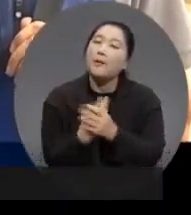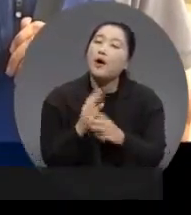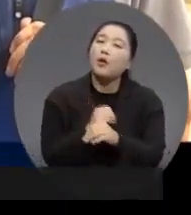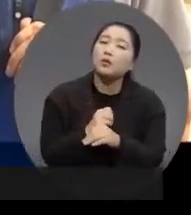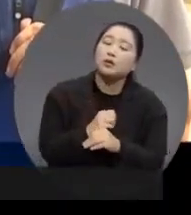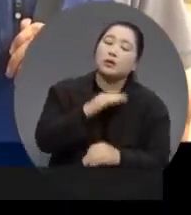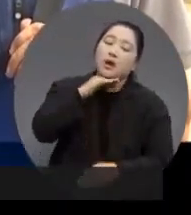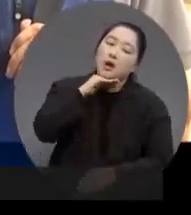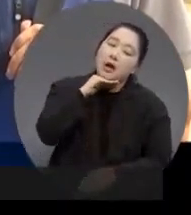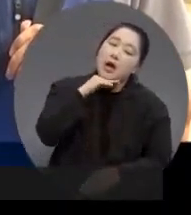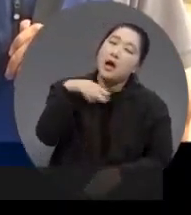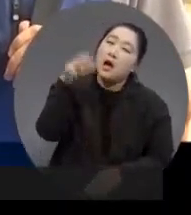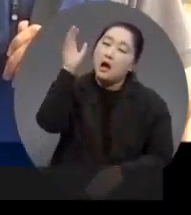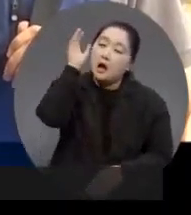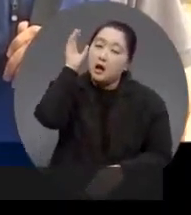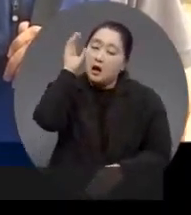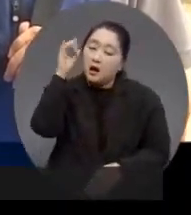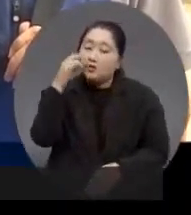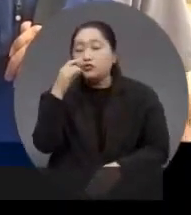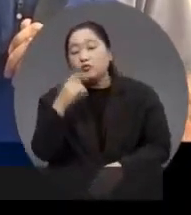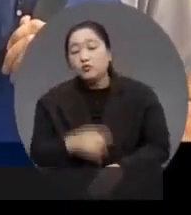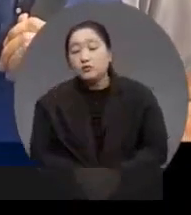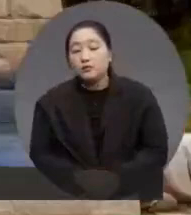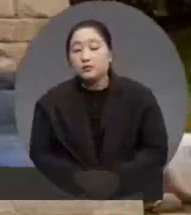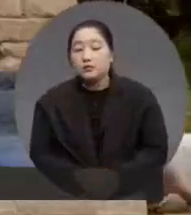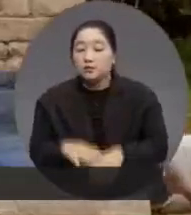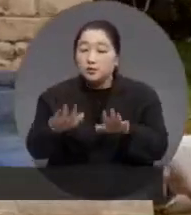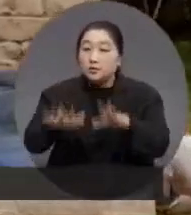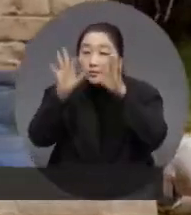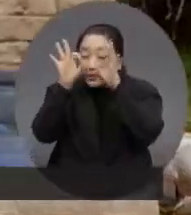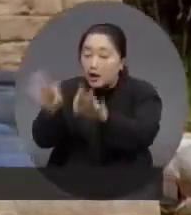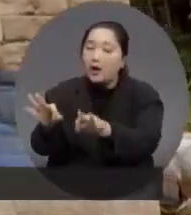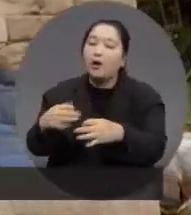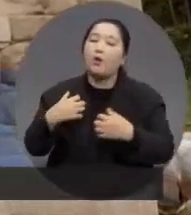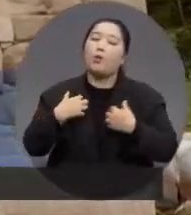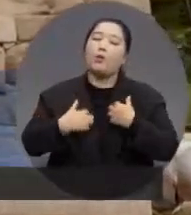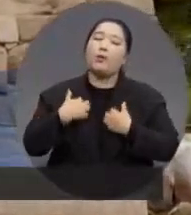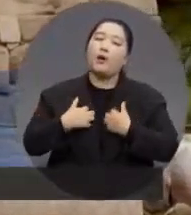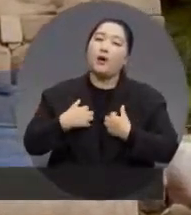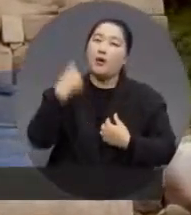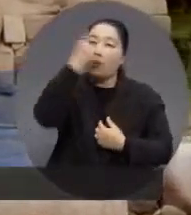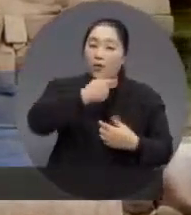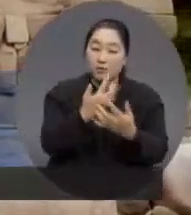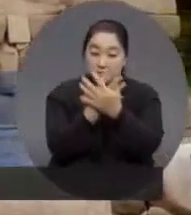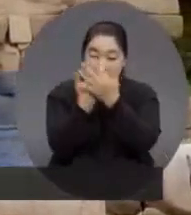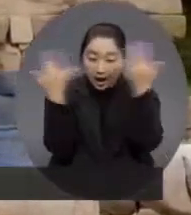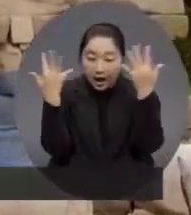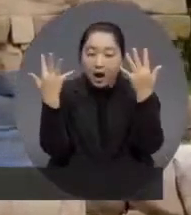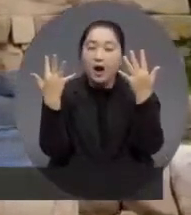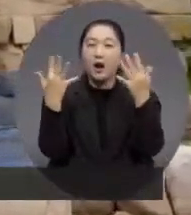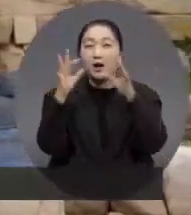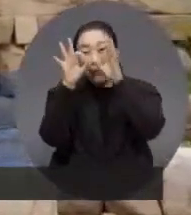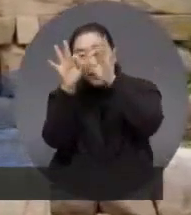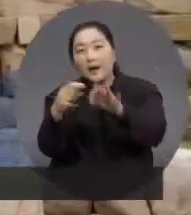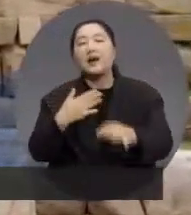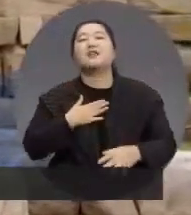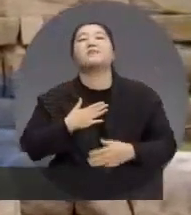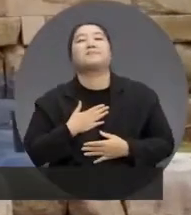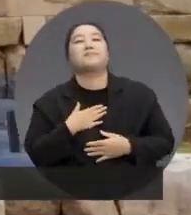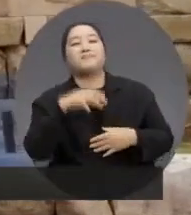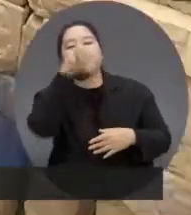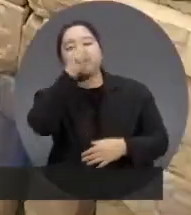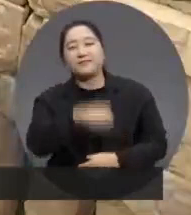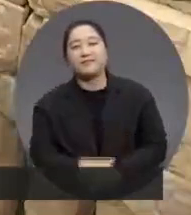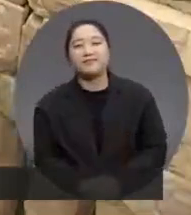이거 언제쯤 완료가 되지 하고 궁금했었습니다. 보니까 너무 좋은 거예요. 얼굴이 환한 게 저한테 기분이